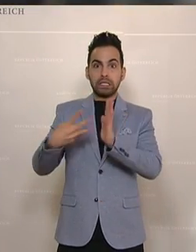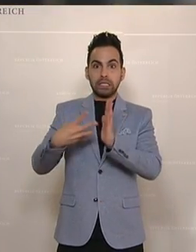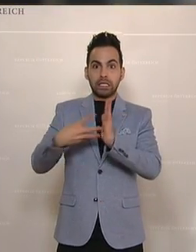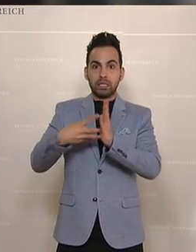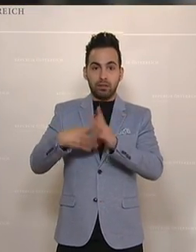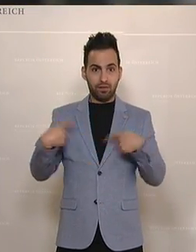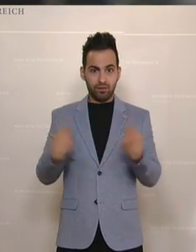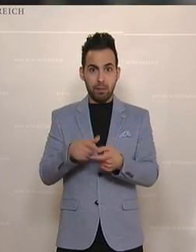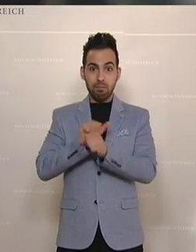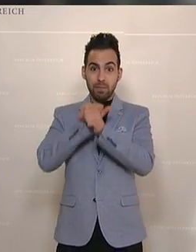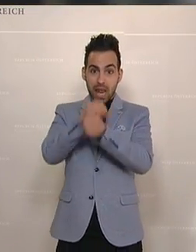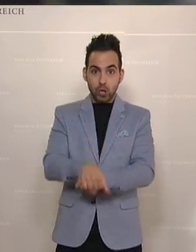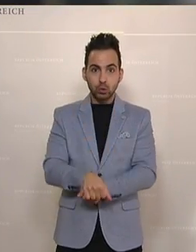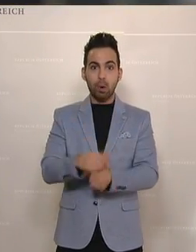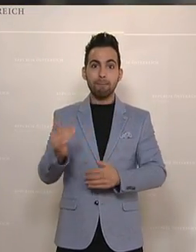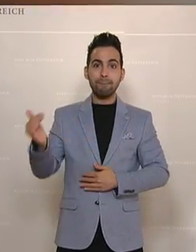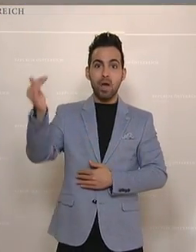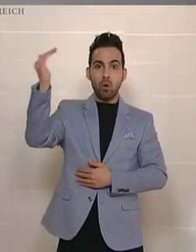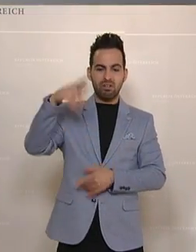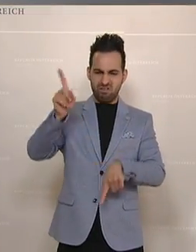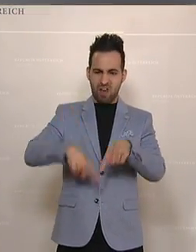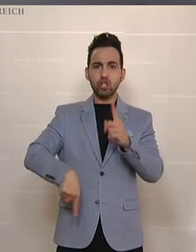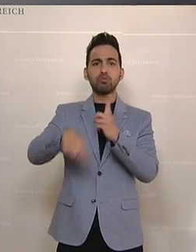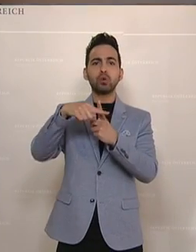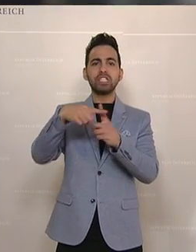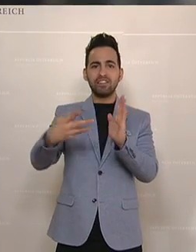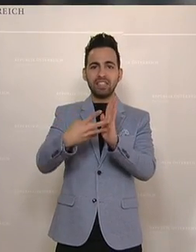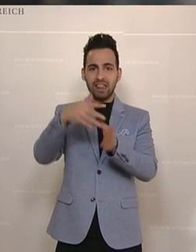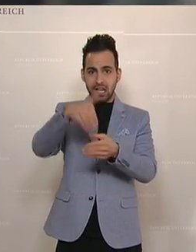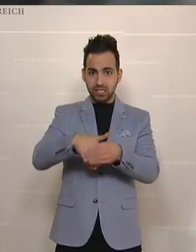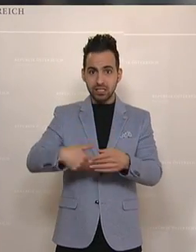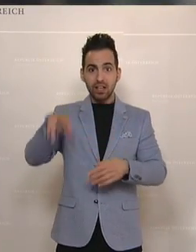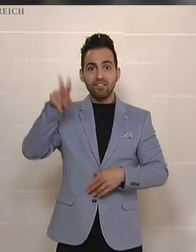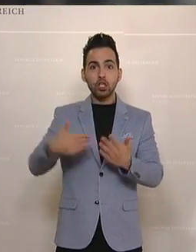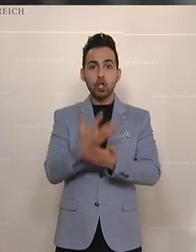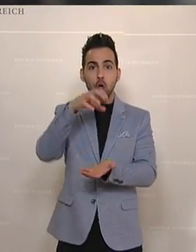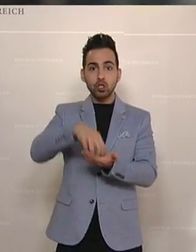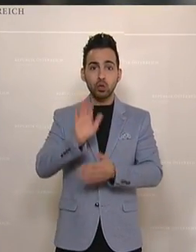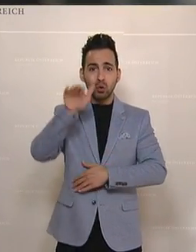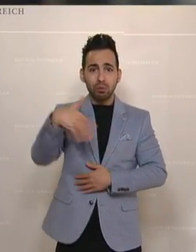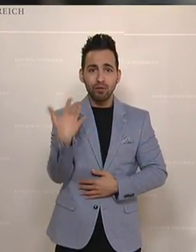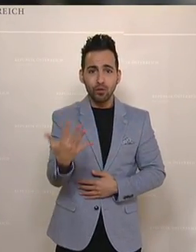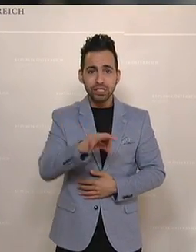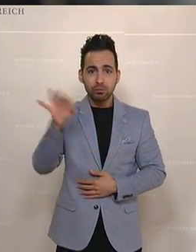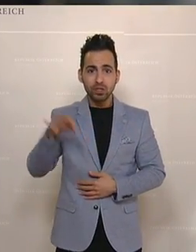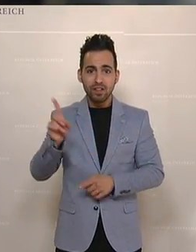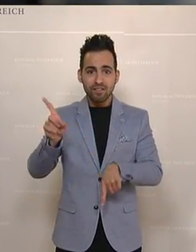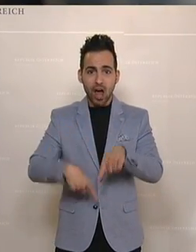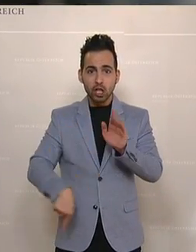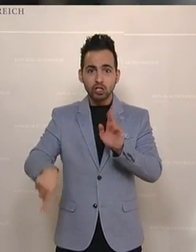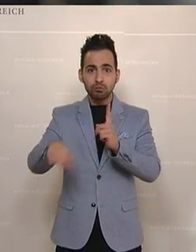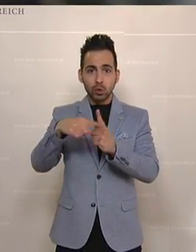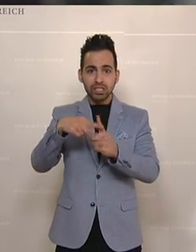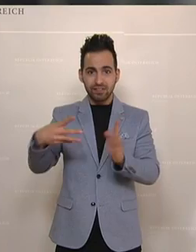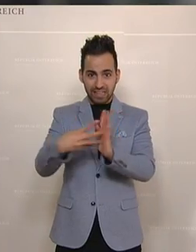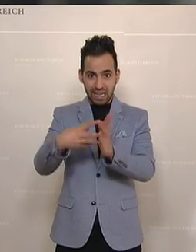verursachen massive Belastungen für die Behörden durch falsch positive Tests. Ich erinnere nur auch an Wiener Neustadt mit über 50% falsch positiven Ergebnissen